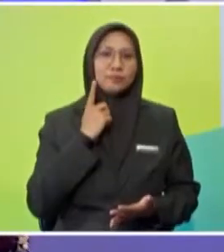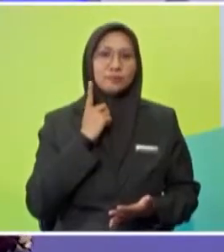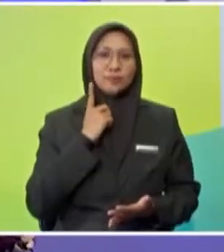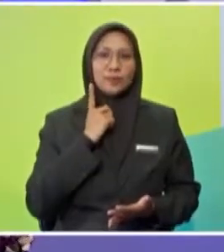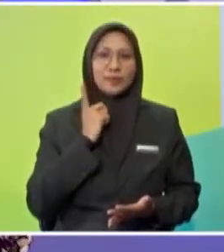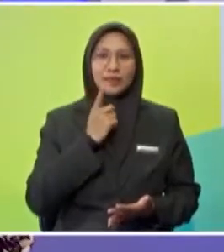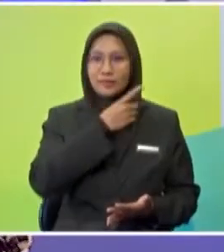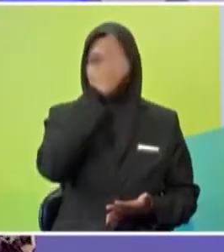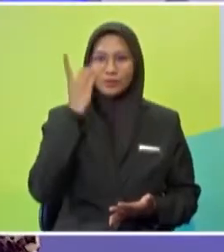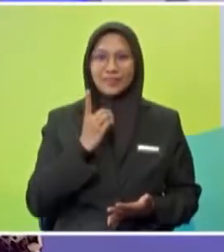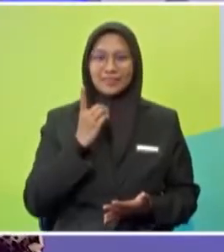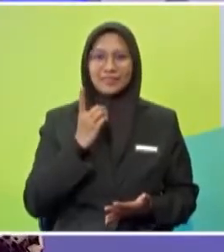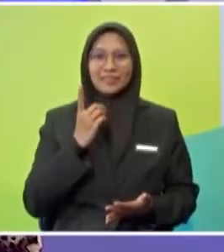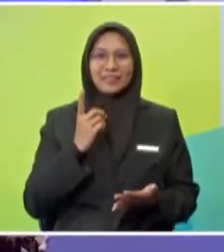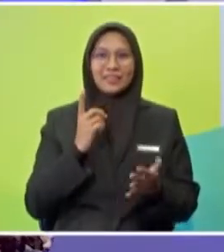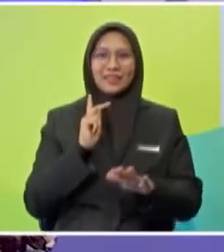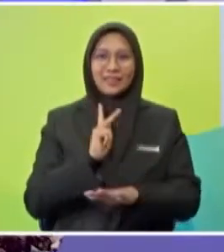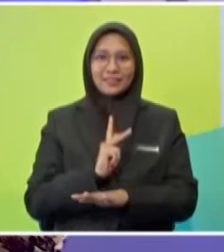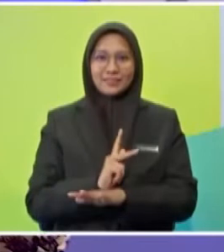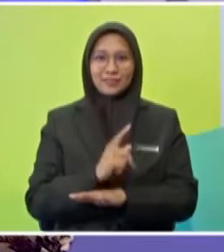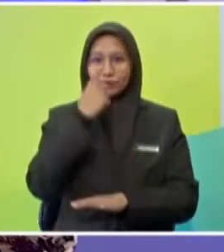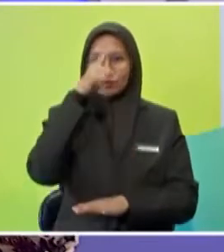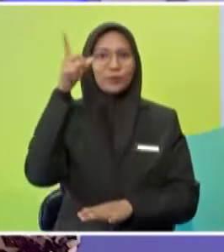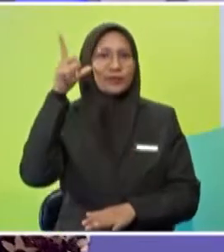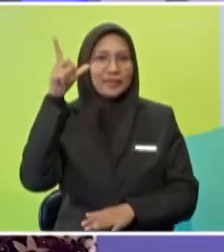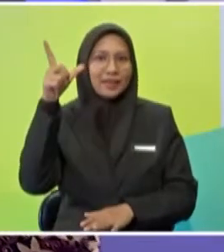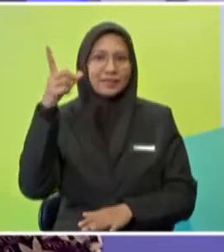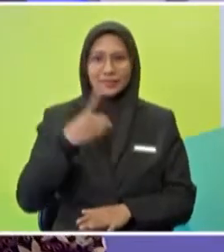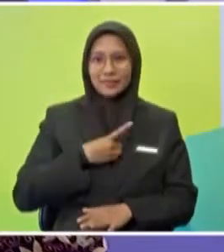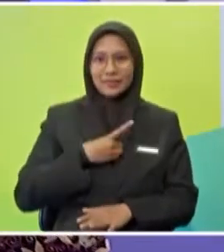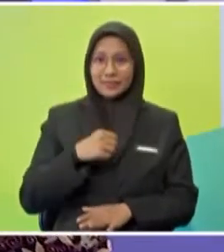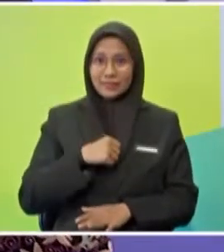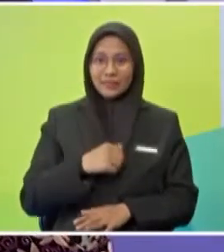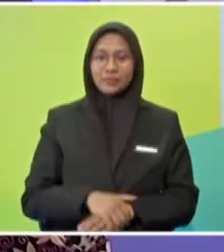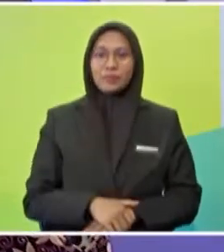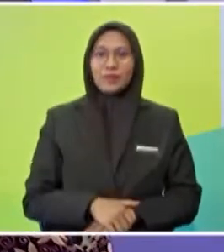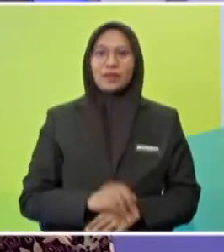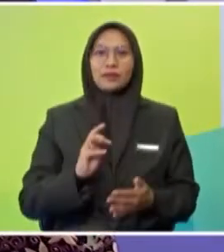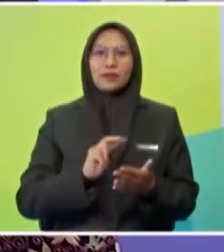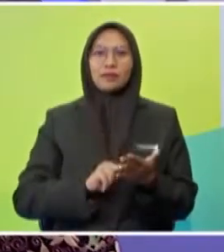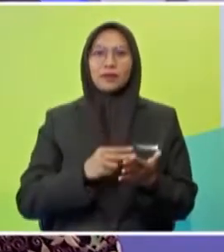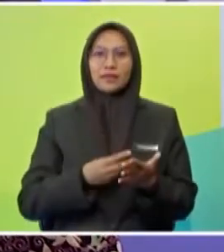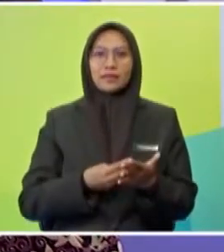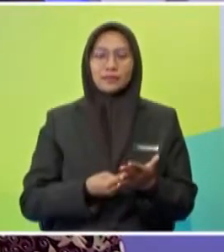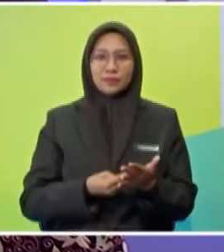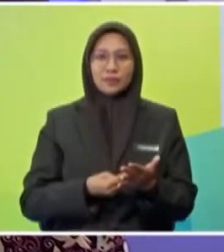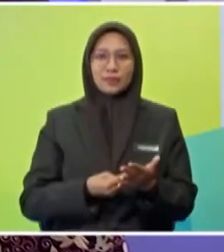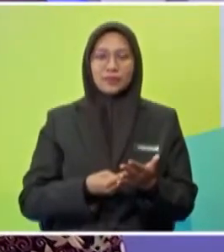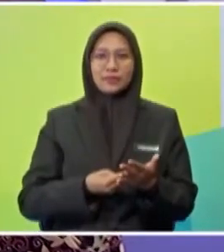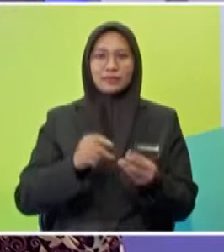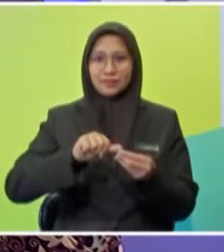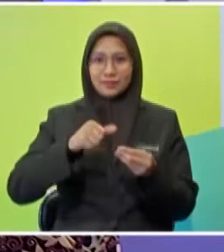rupa wajah kita sendiri, betul? Jadi di sebalik ataupun maksud tersiratnya ialah muhasabah diri, sedar diri.